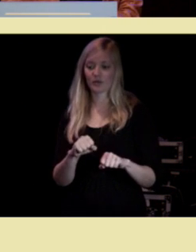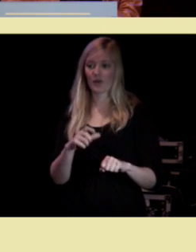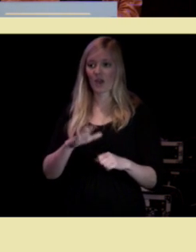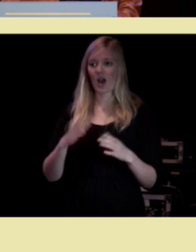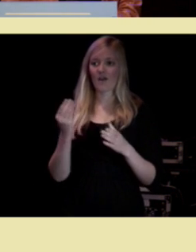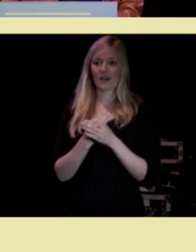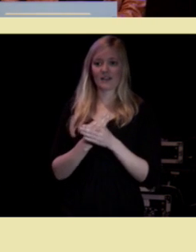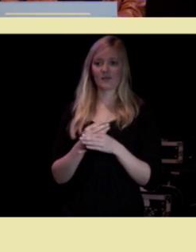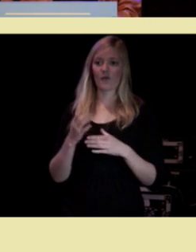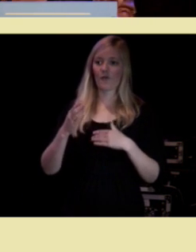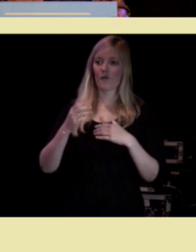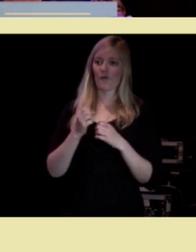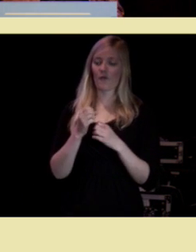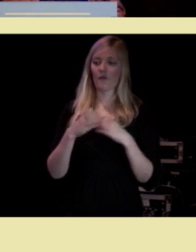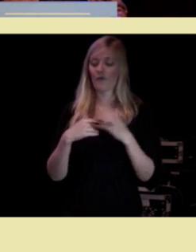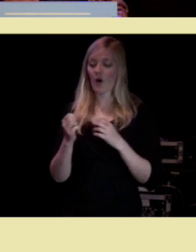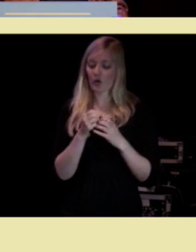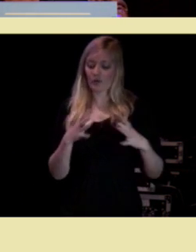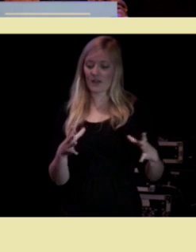og nettverksbygging.